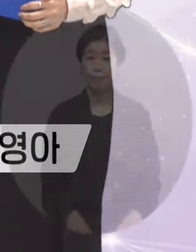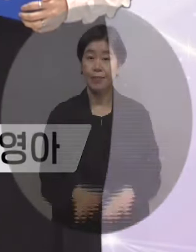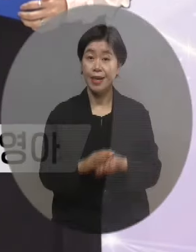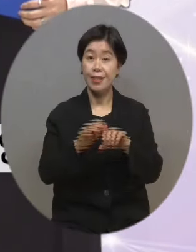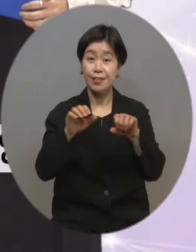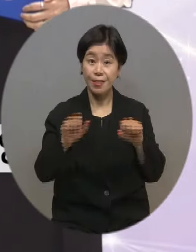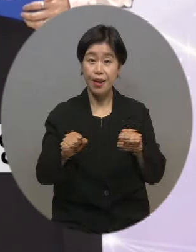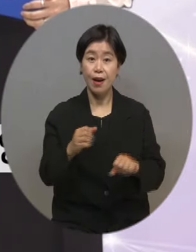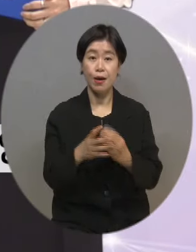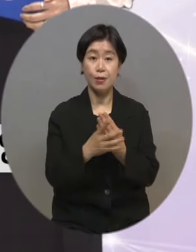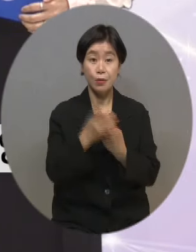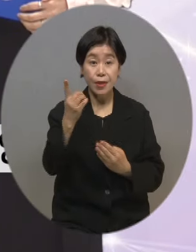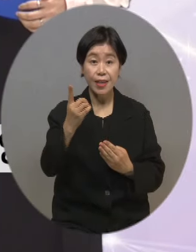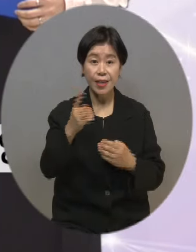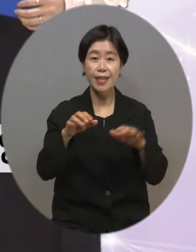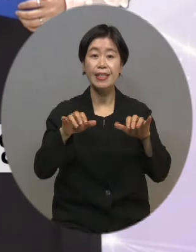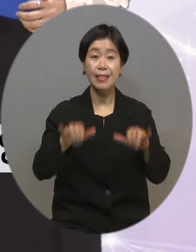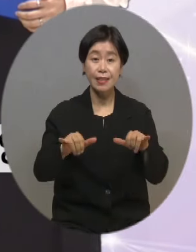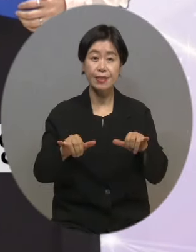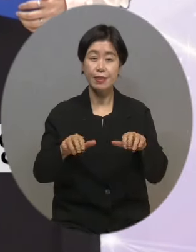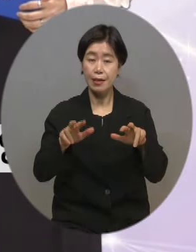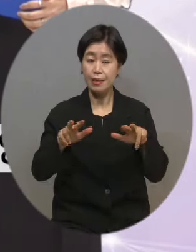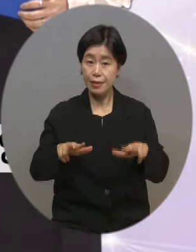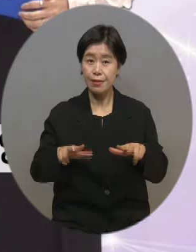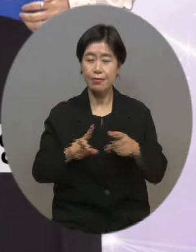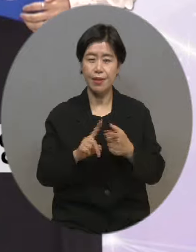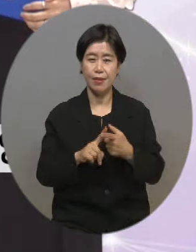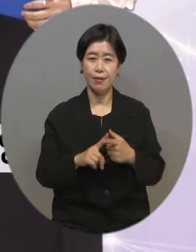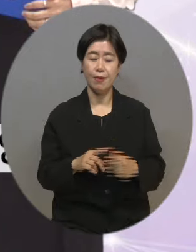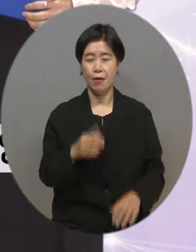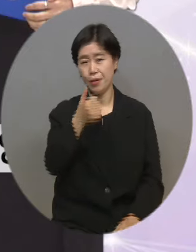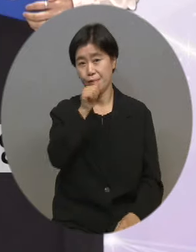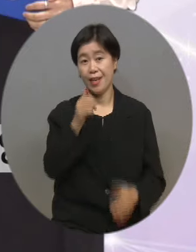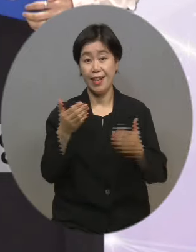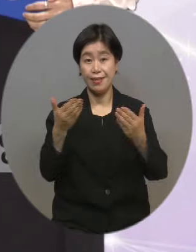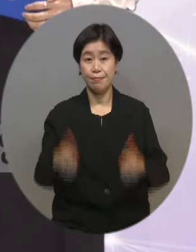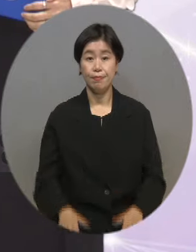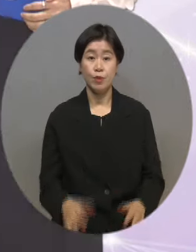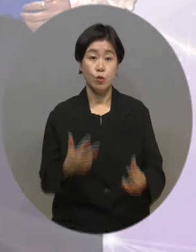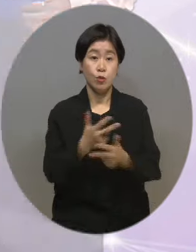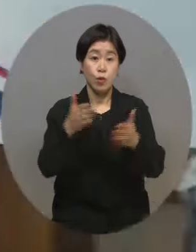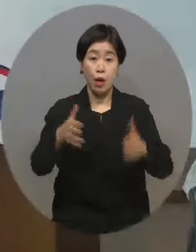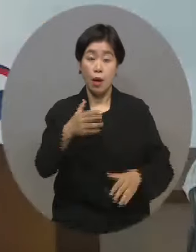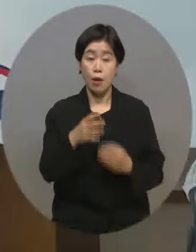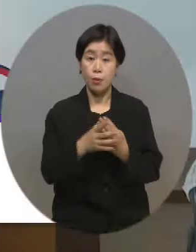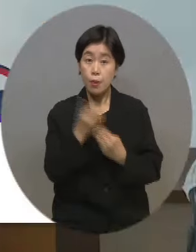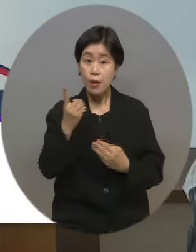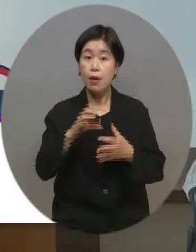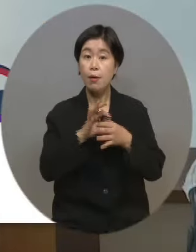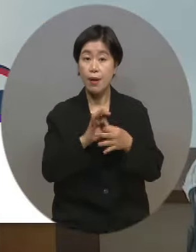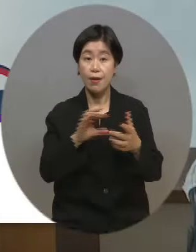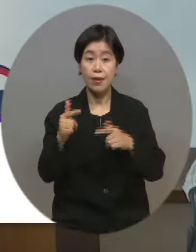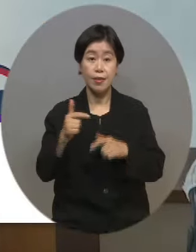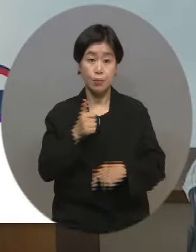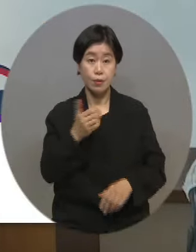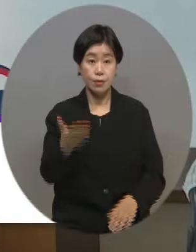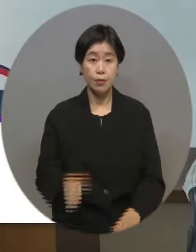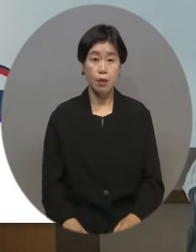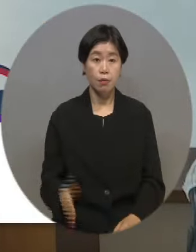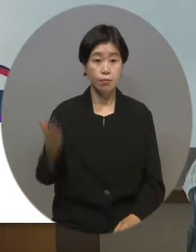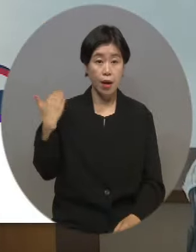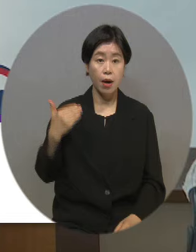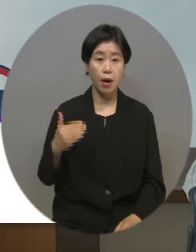안녕하십니까. 통일나우의 이영아입니다. 한 주간의 통일 소식 브리핑에서 전해드립니다. 지난 19일 김영호